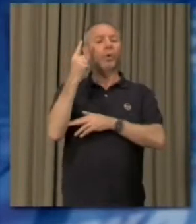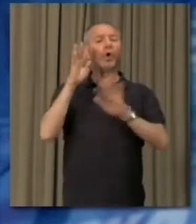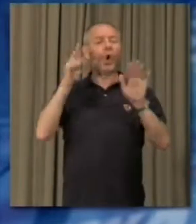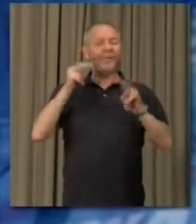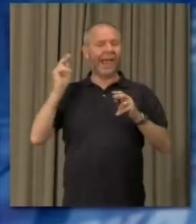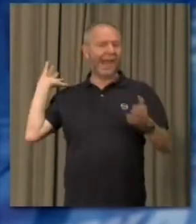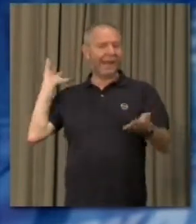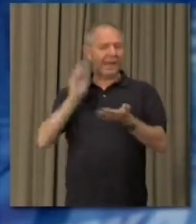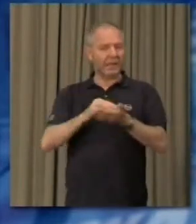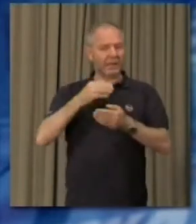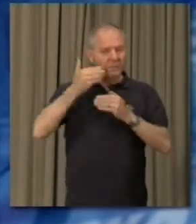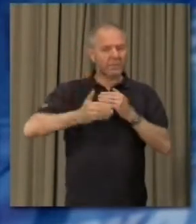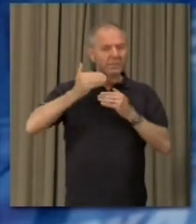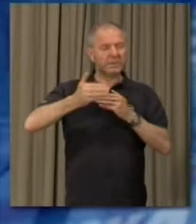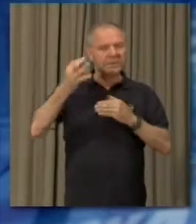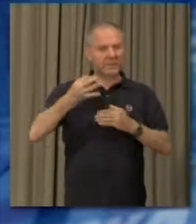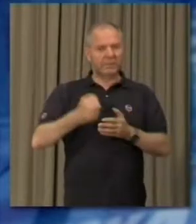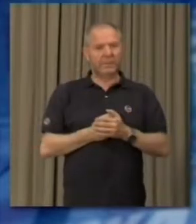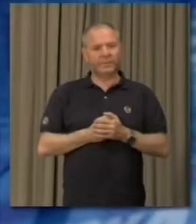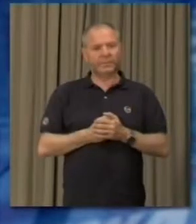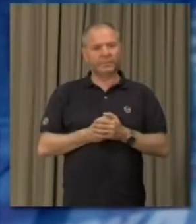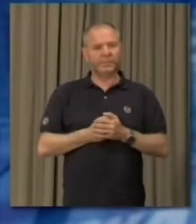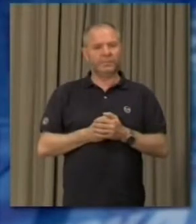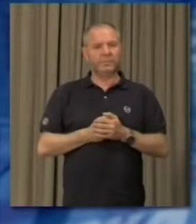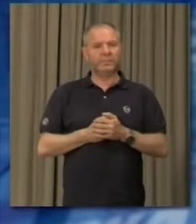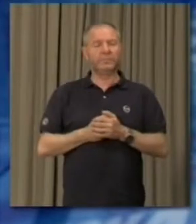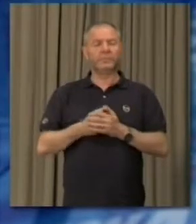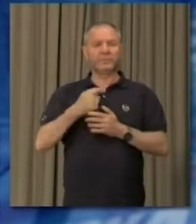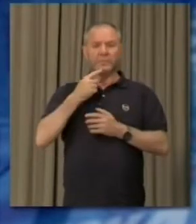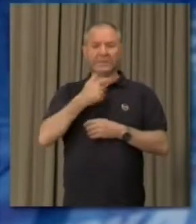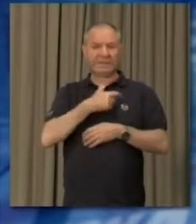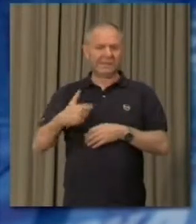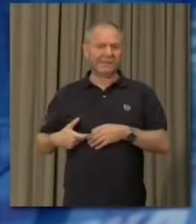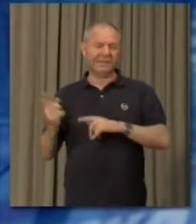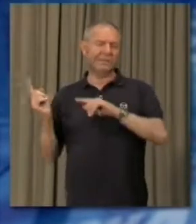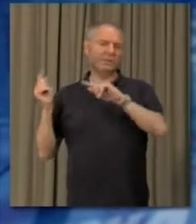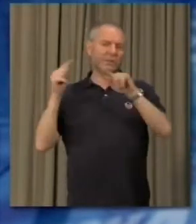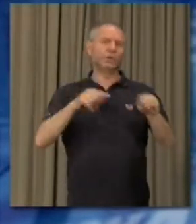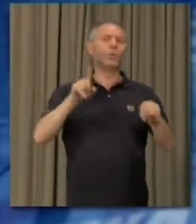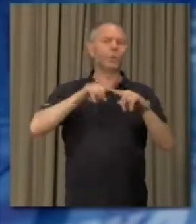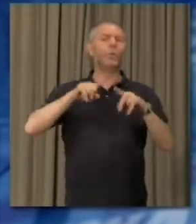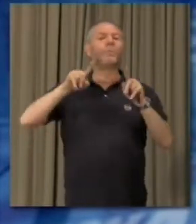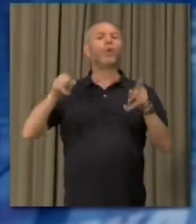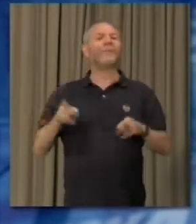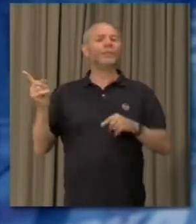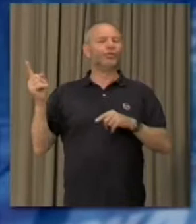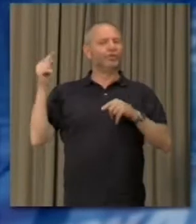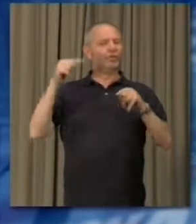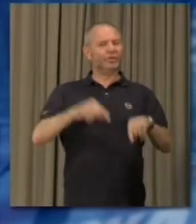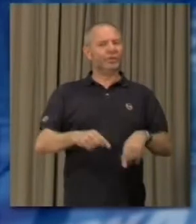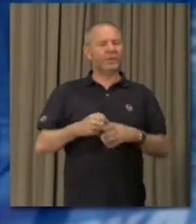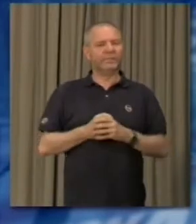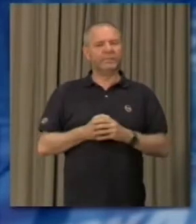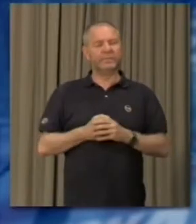con l'amministrazione cannerese a ritirare l'ambito vessillo nella capitale e anche i vertici dell'amministrazione provinciale. Bandiera blu